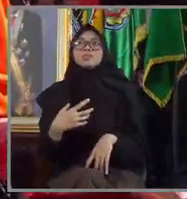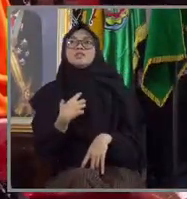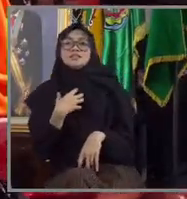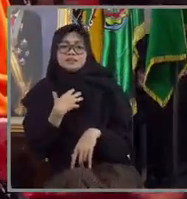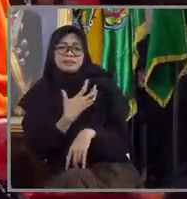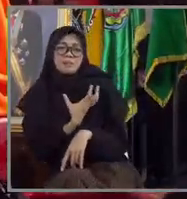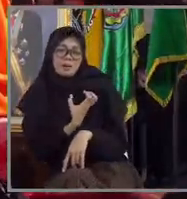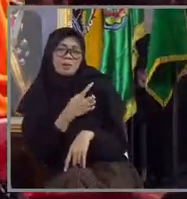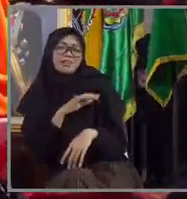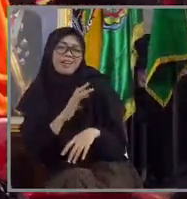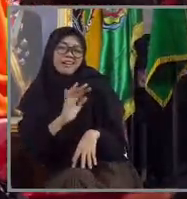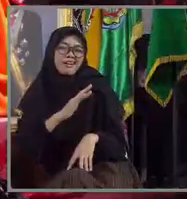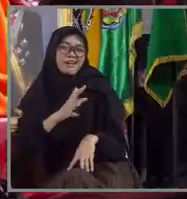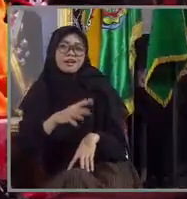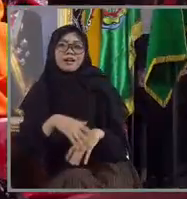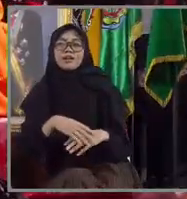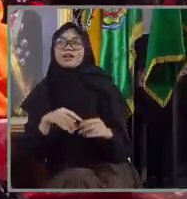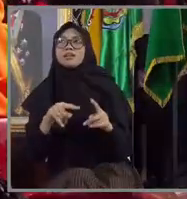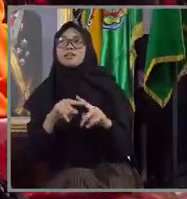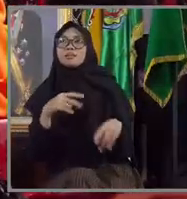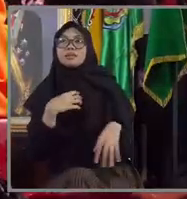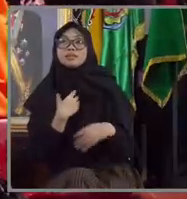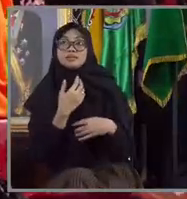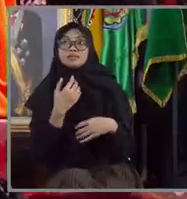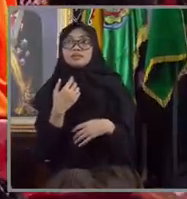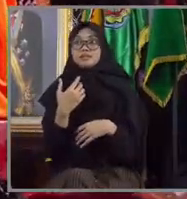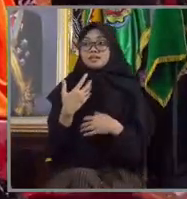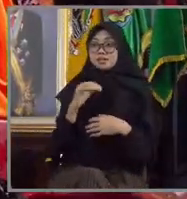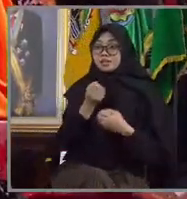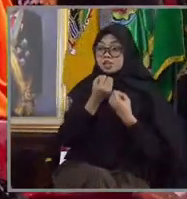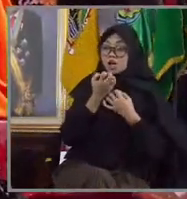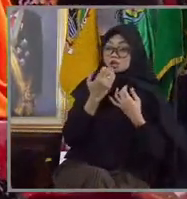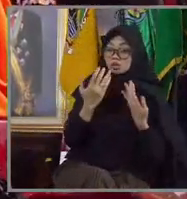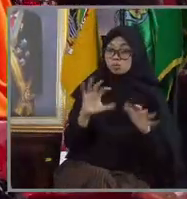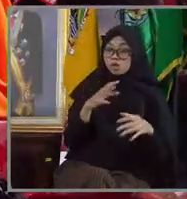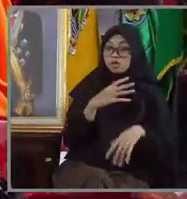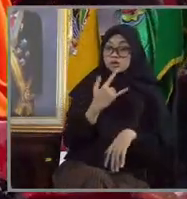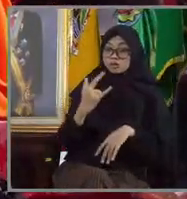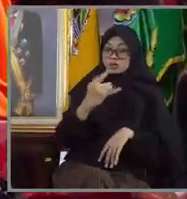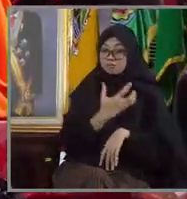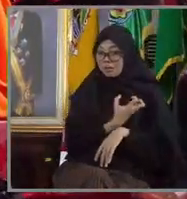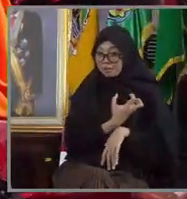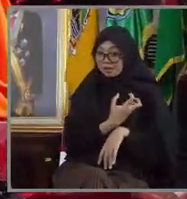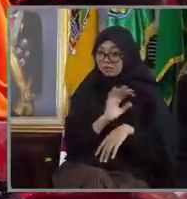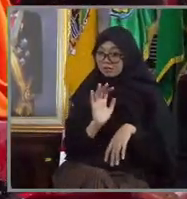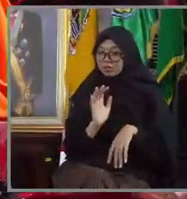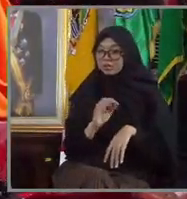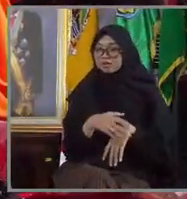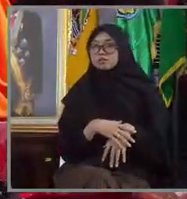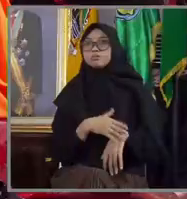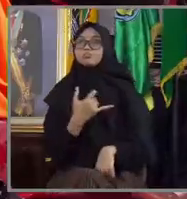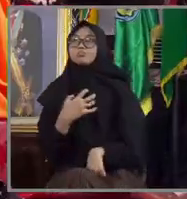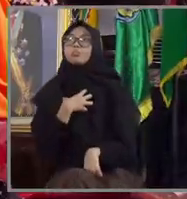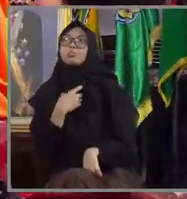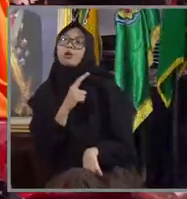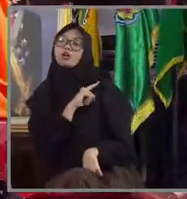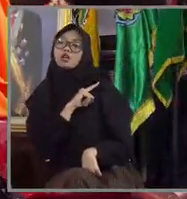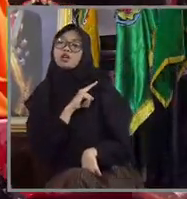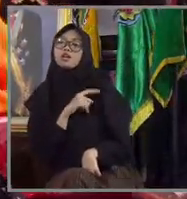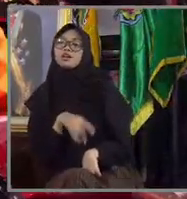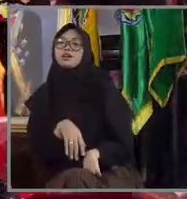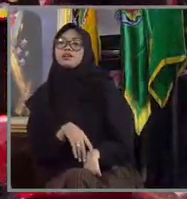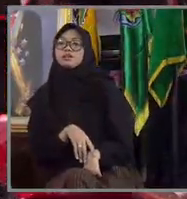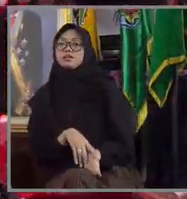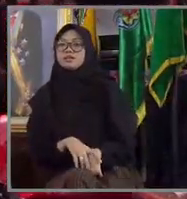Padang ya tapi seandainya sekarang sudah tak jelasin kamu akan baper nggak pede loh sekarang guru-guru BBnya aku